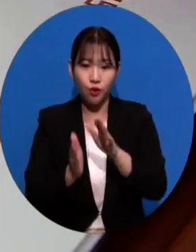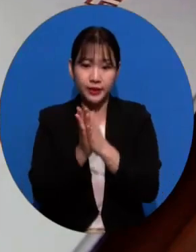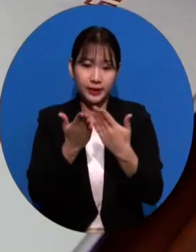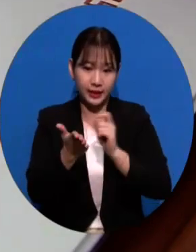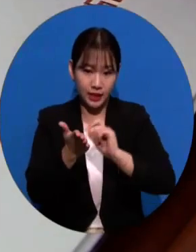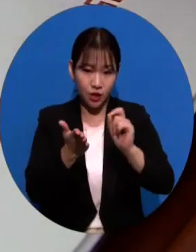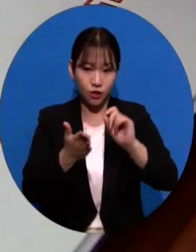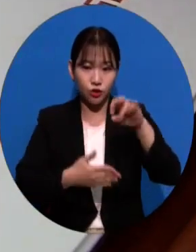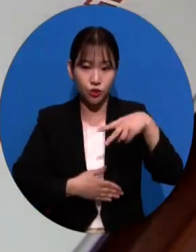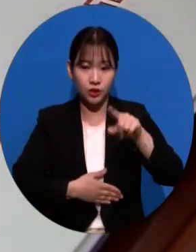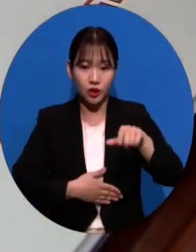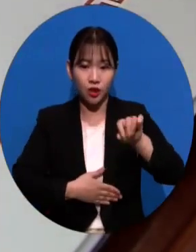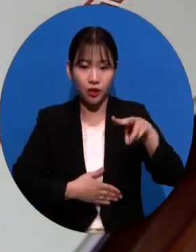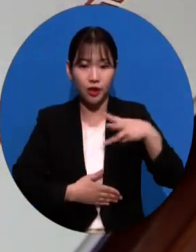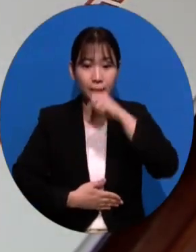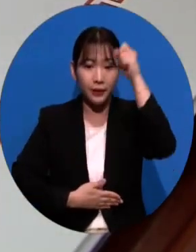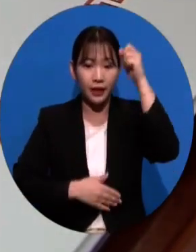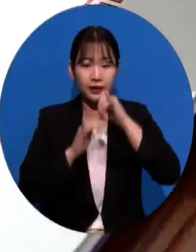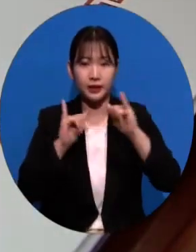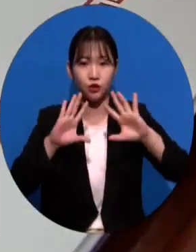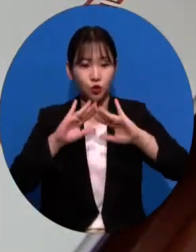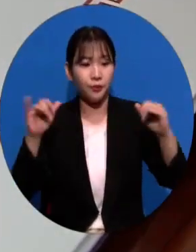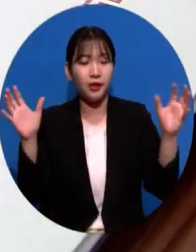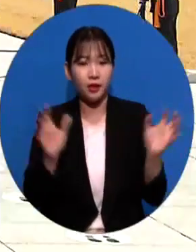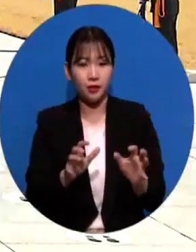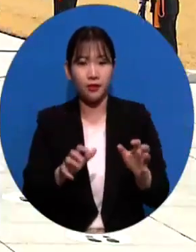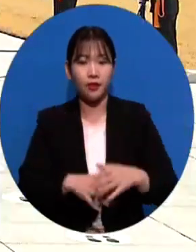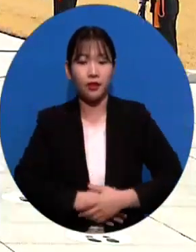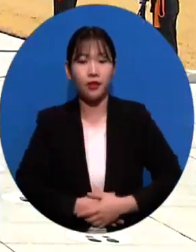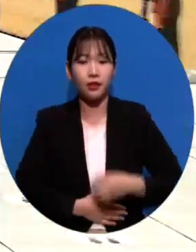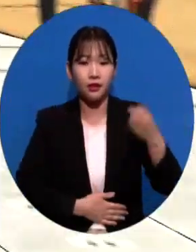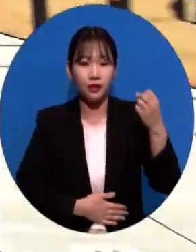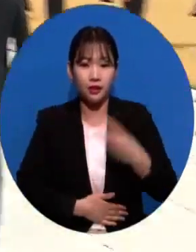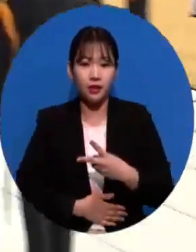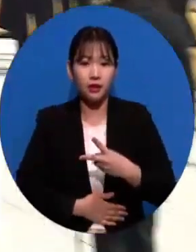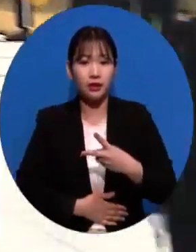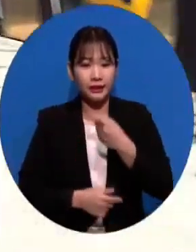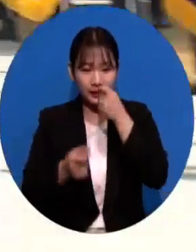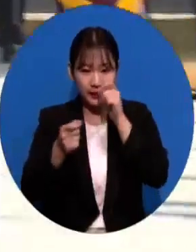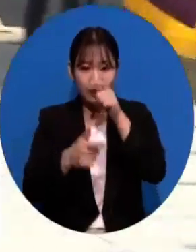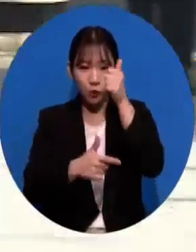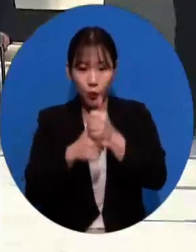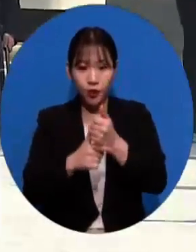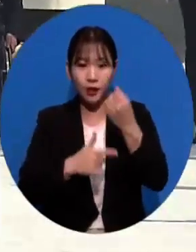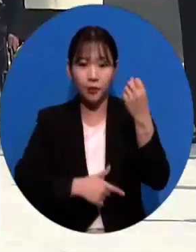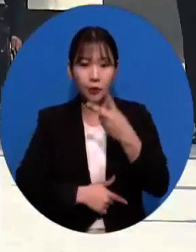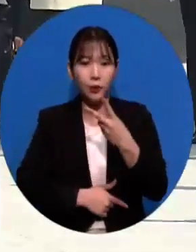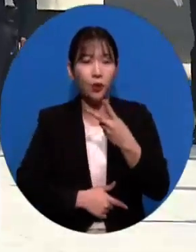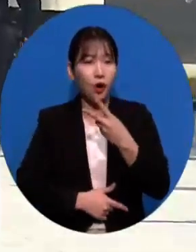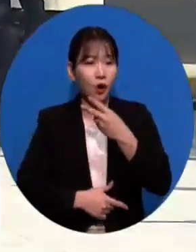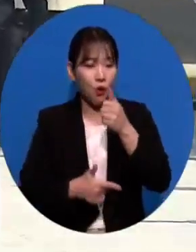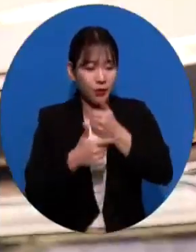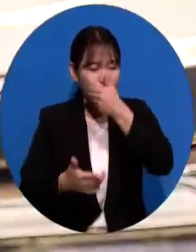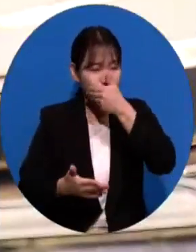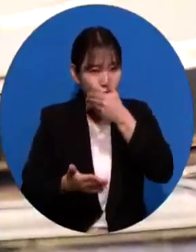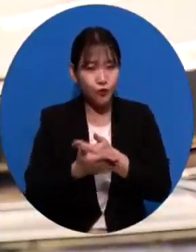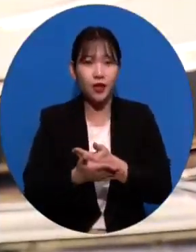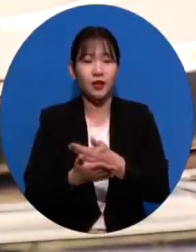새겨진 윤석열 당선인의 국민 통합. 그리고 친호남을 넘어 핵호남을